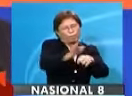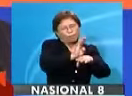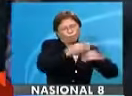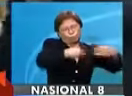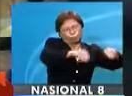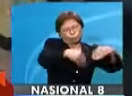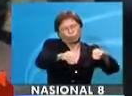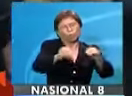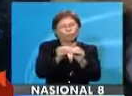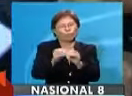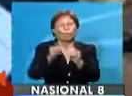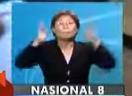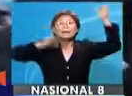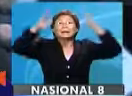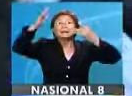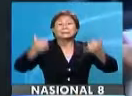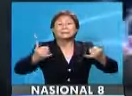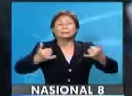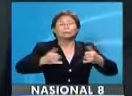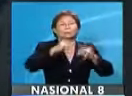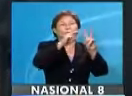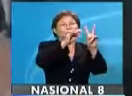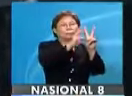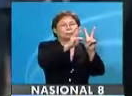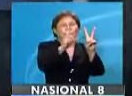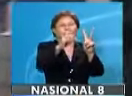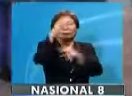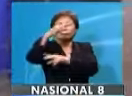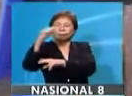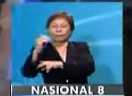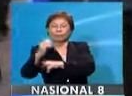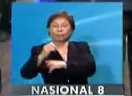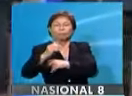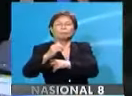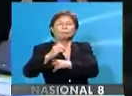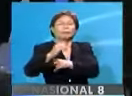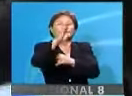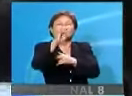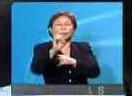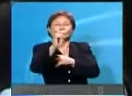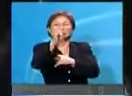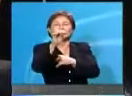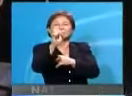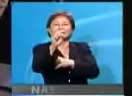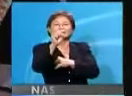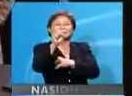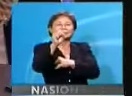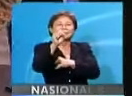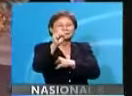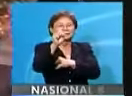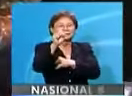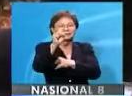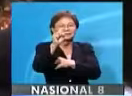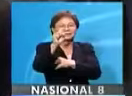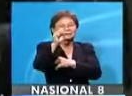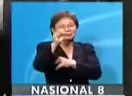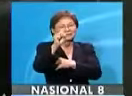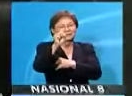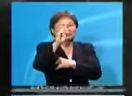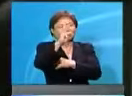numberalization Malaysia kini mempunyai 261 Syarikat berstatus bionexus dengan pelaburan bernilai